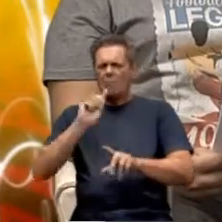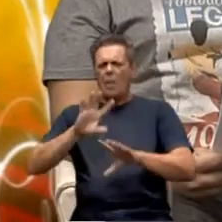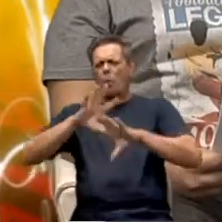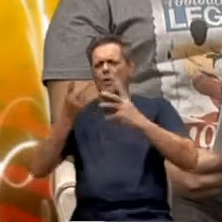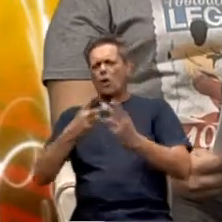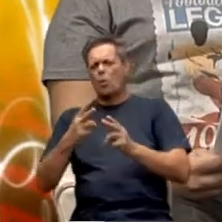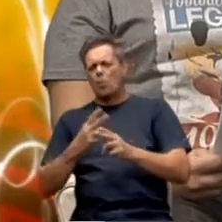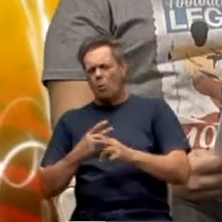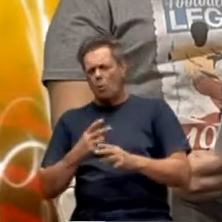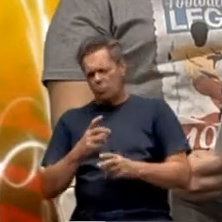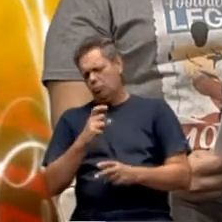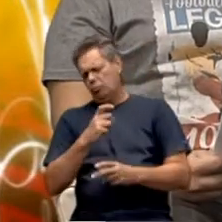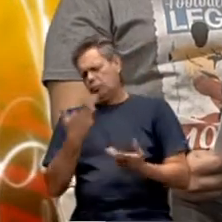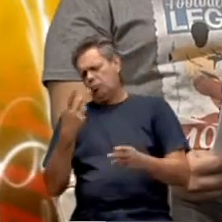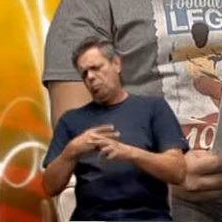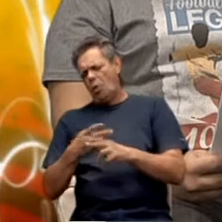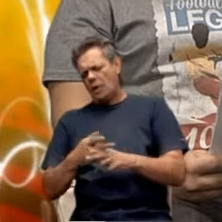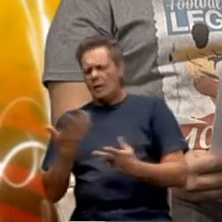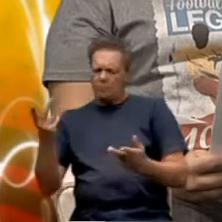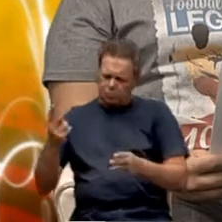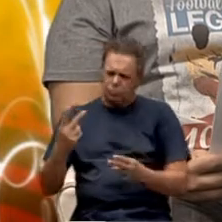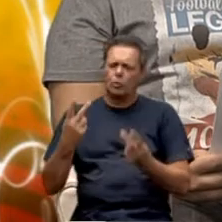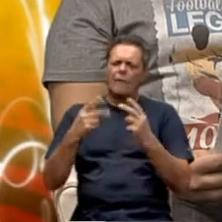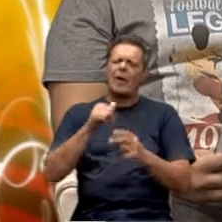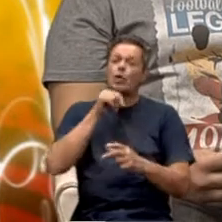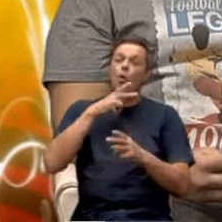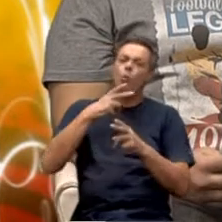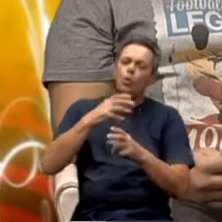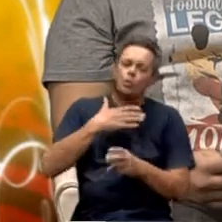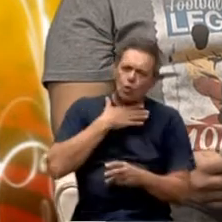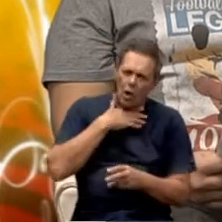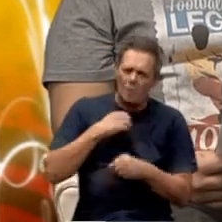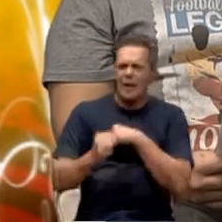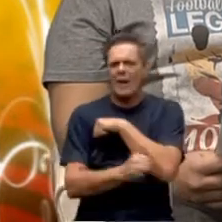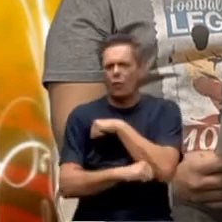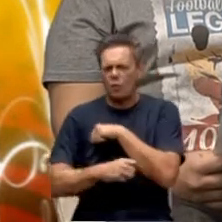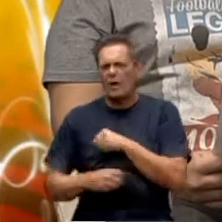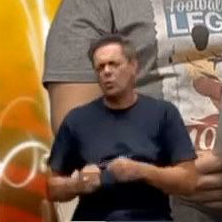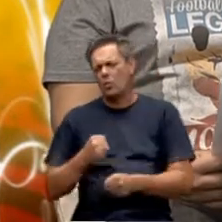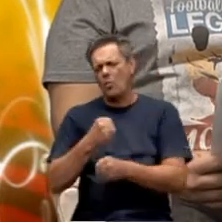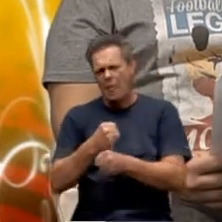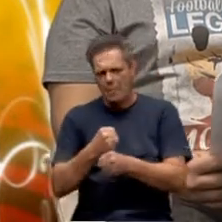nego komunikacija bitna i u školama, i na fakultetu, i na poslu.